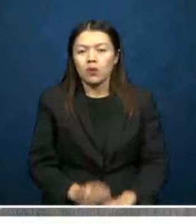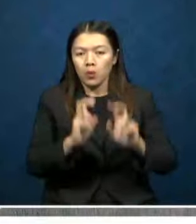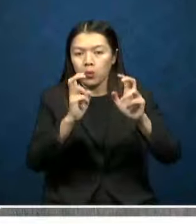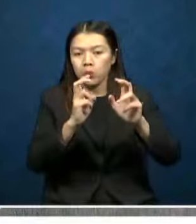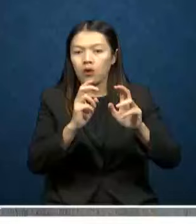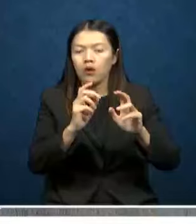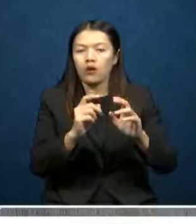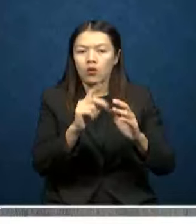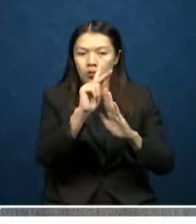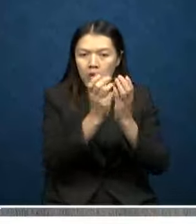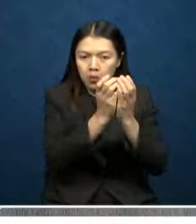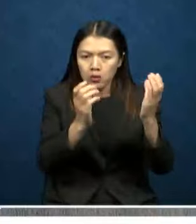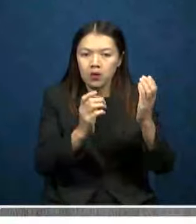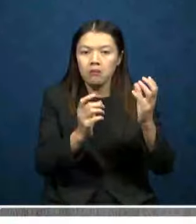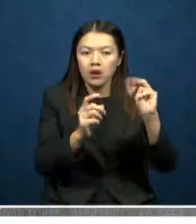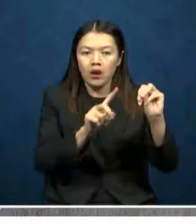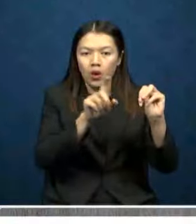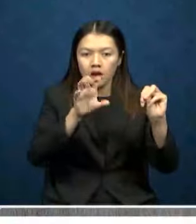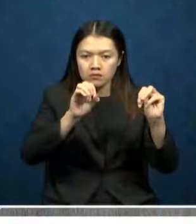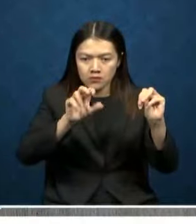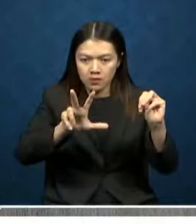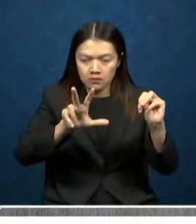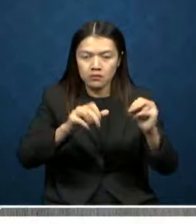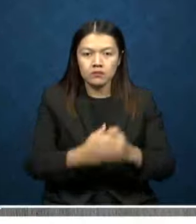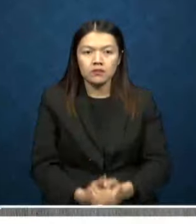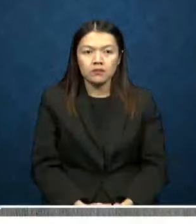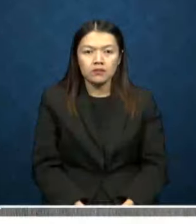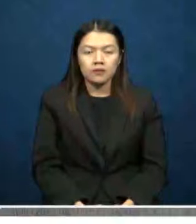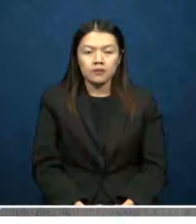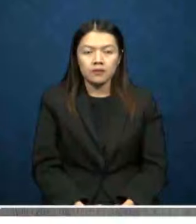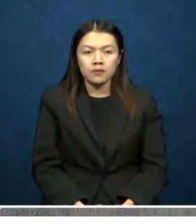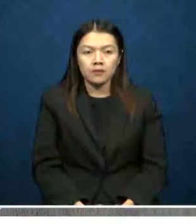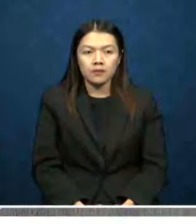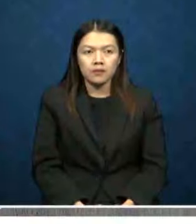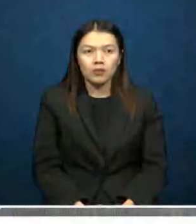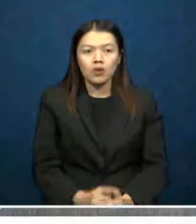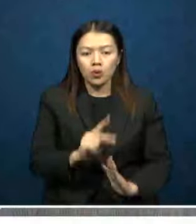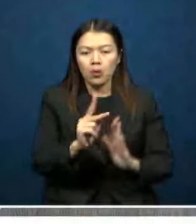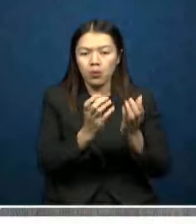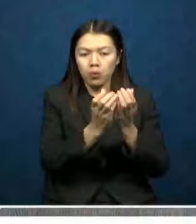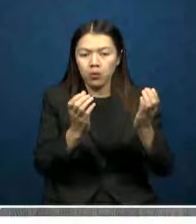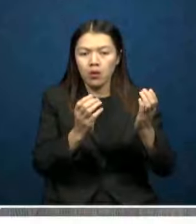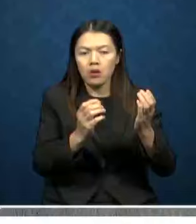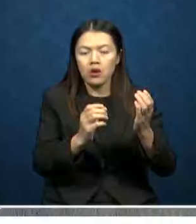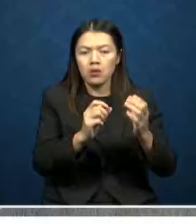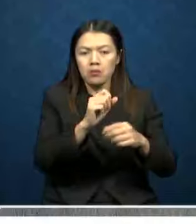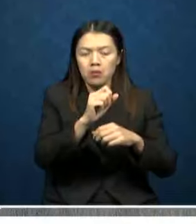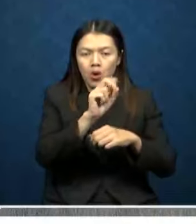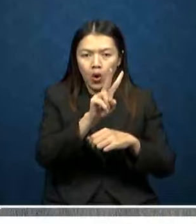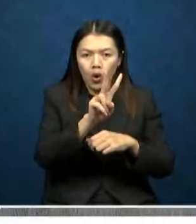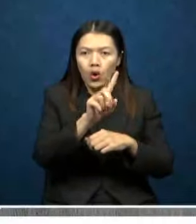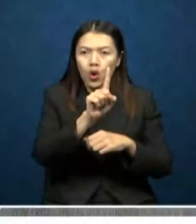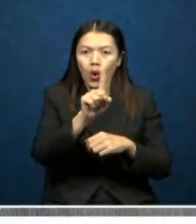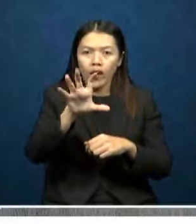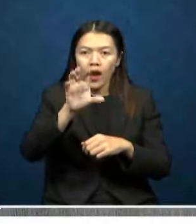มาตรา153และแม้แต่และแม้รัฐธรรมนูญมาตรา154